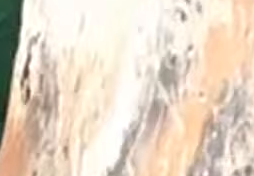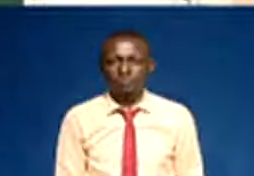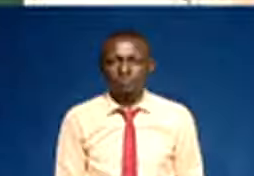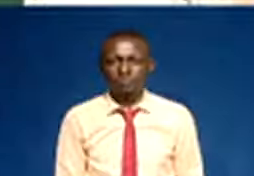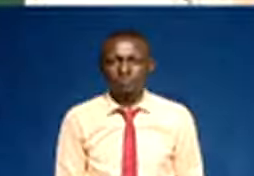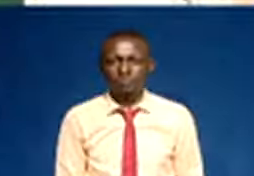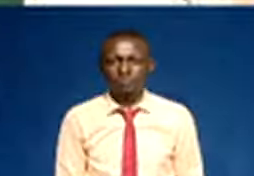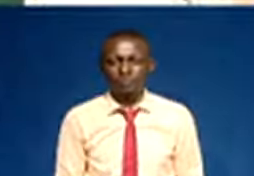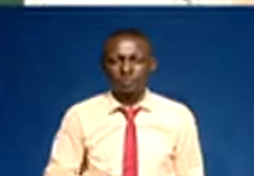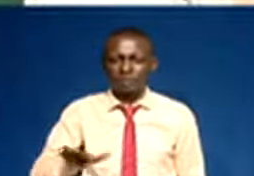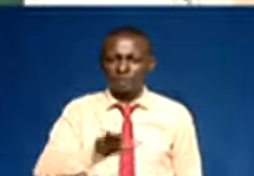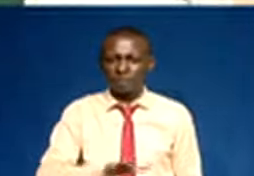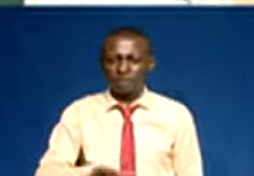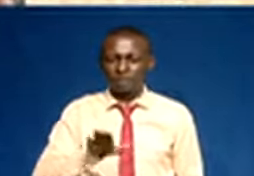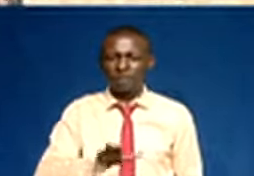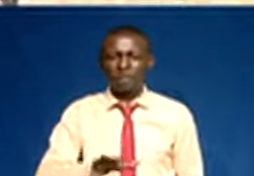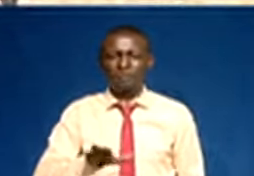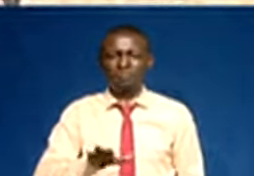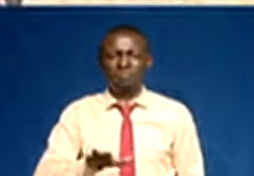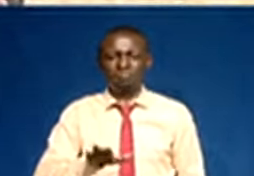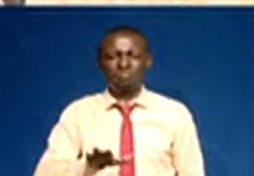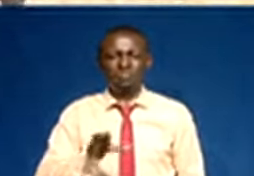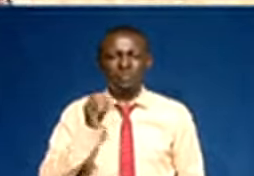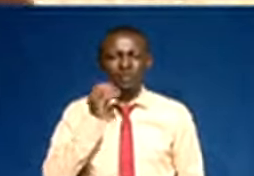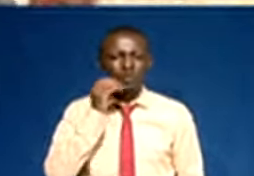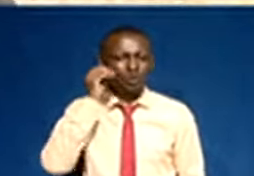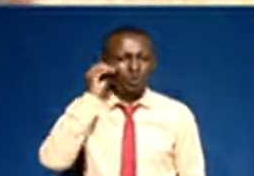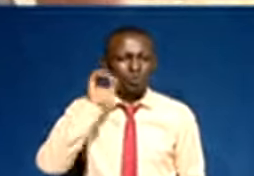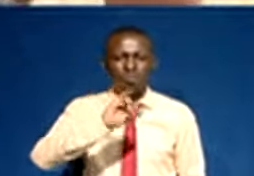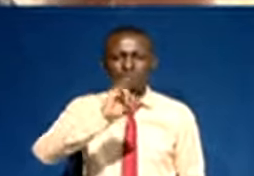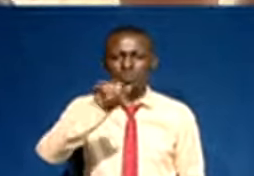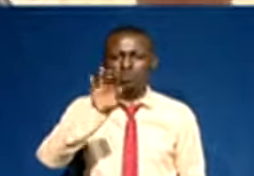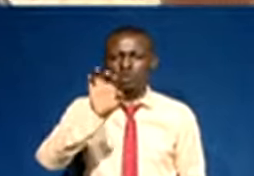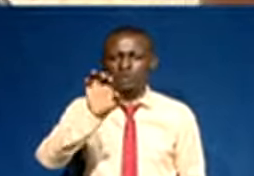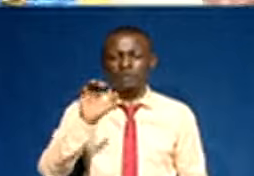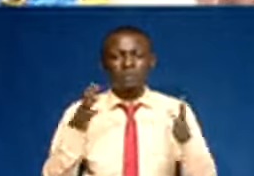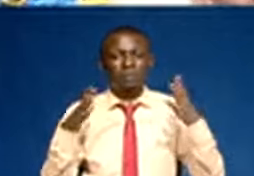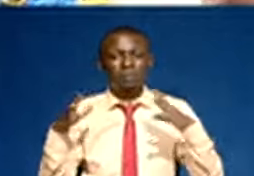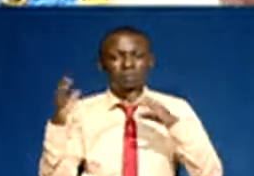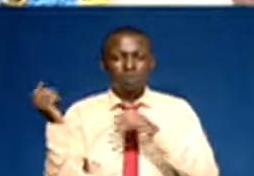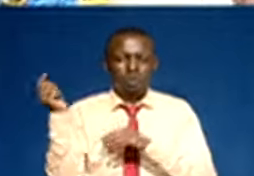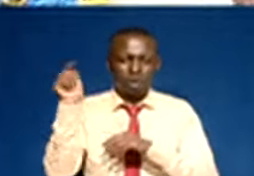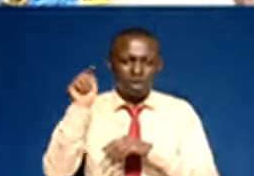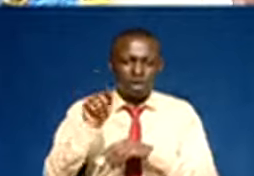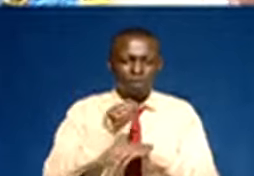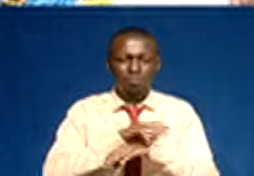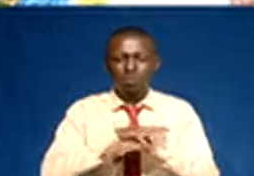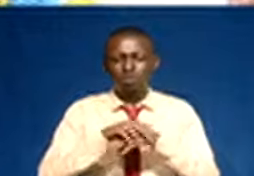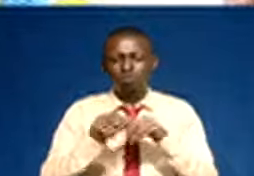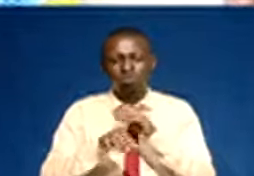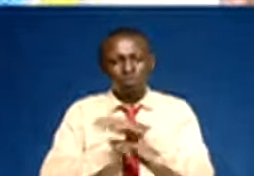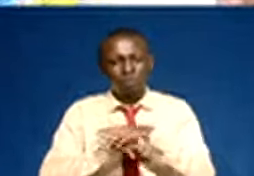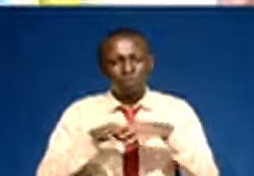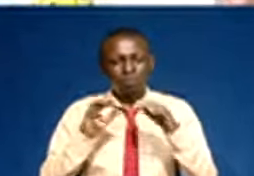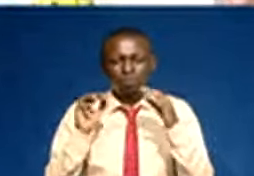wadi ya Ilchamus, nyumbani kwa Jane Kikenyi. Hapa waombolezaji wamefika kuifariji familia